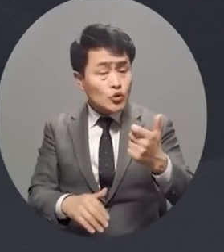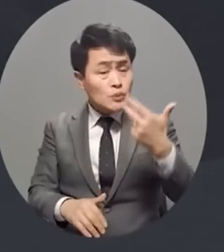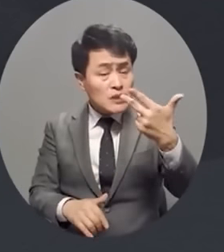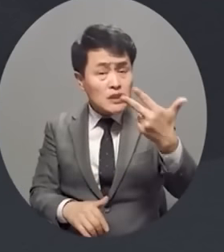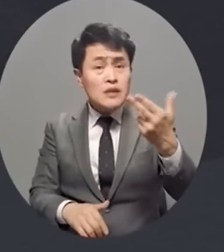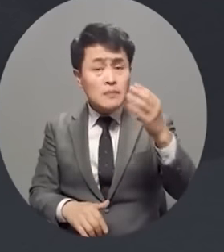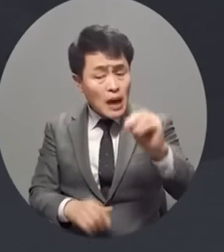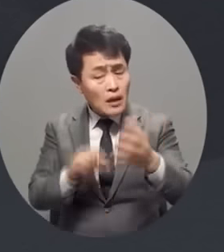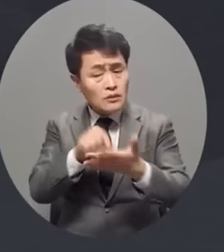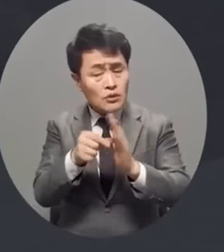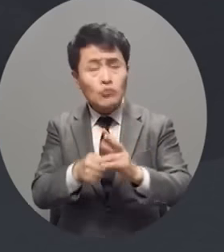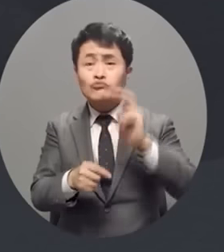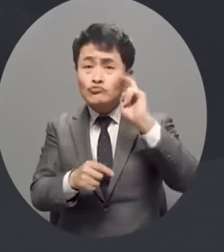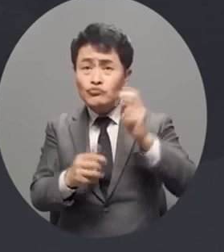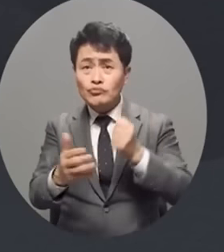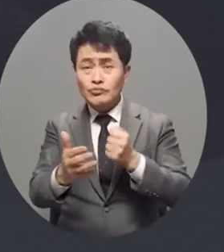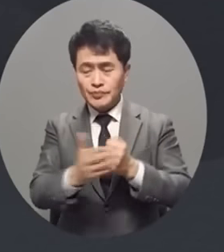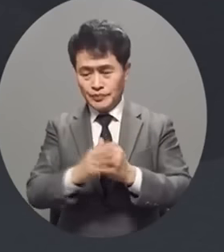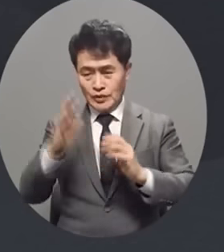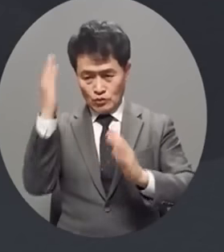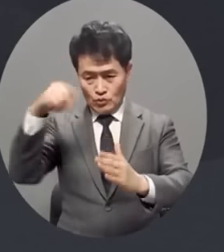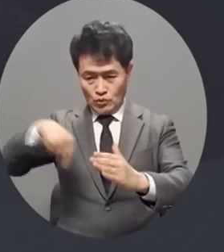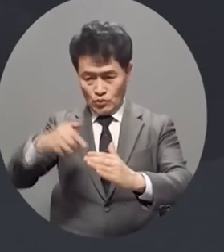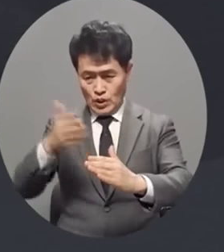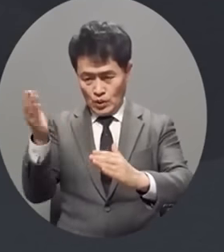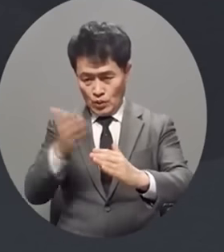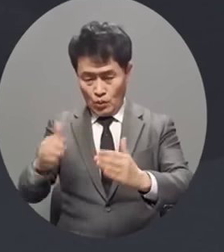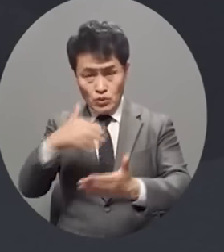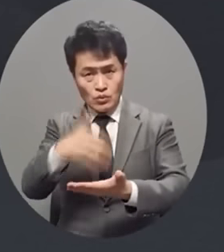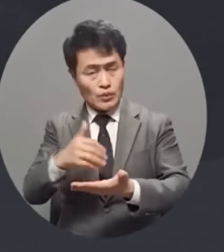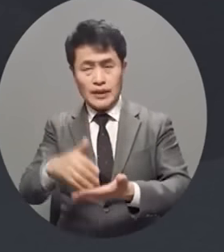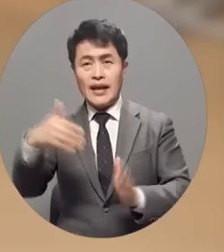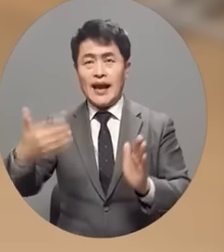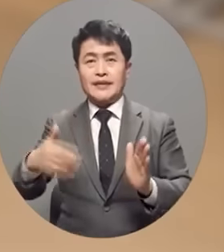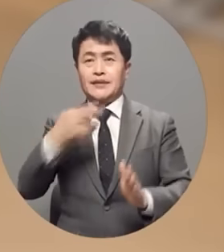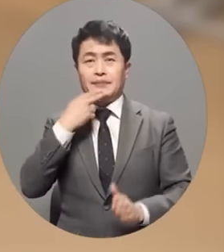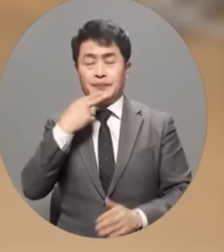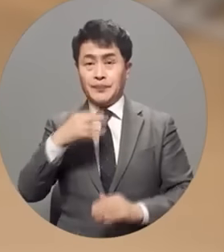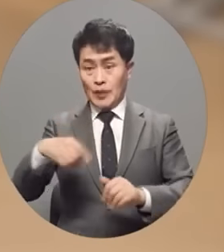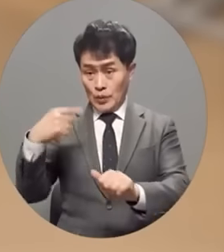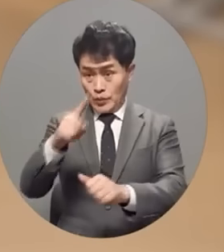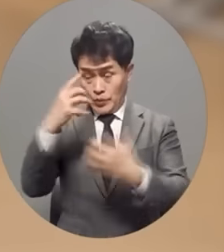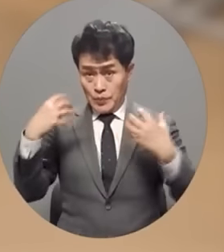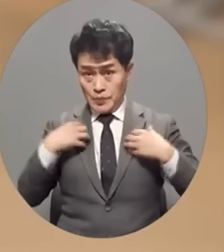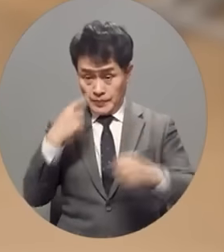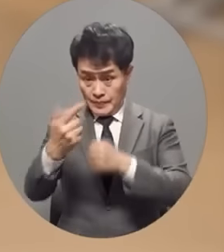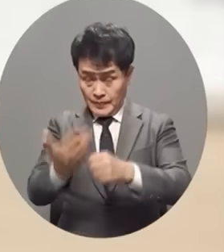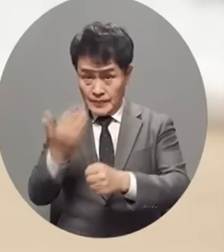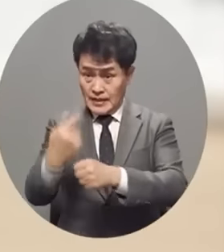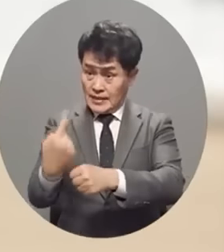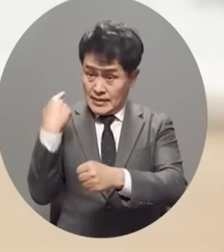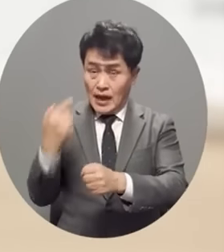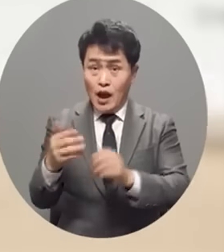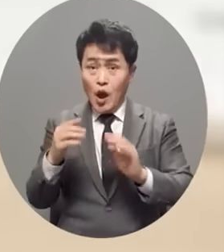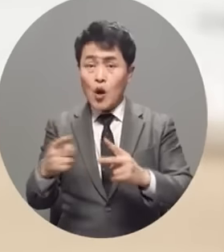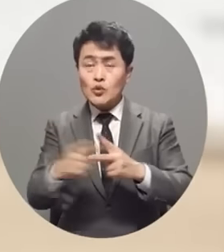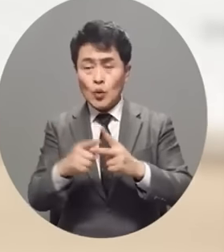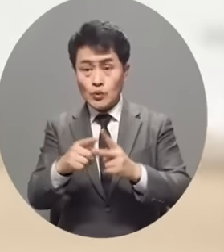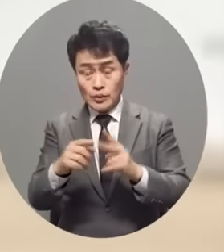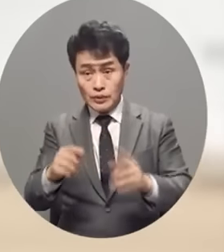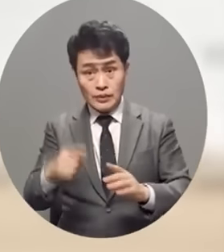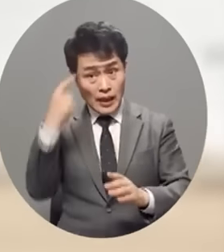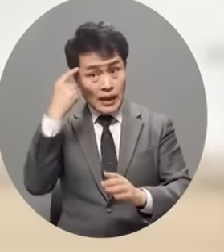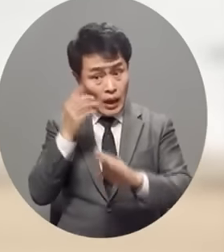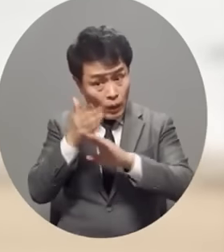명이 있을 걸로 추정되지만 국내 공식 통계는 아직 없습니다. 교육부는 올해 상반기 중 지난해 실시한 초등학생 경계선